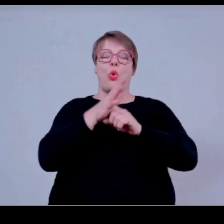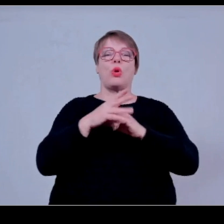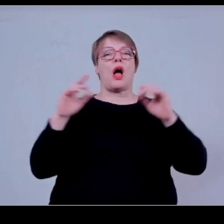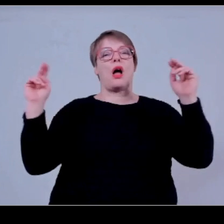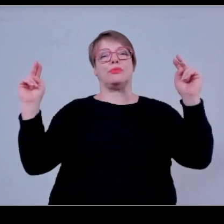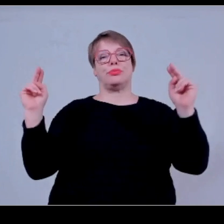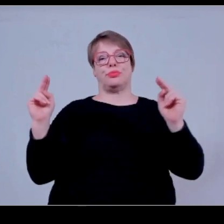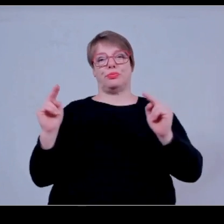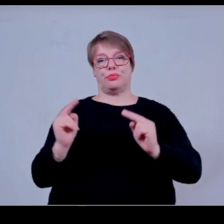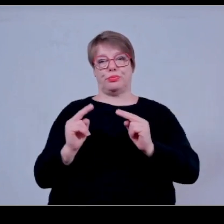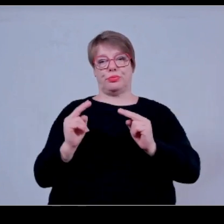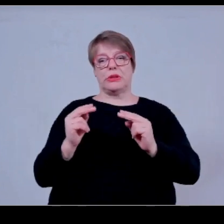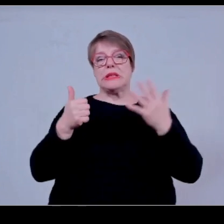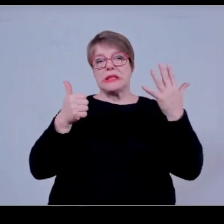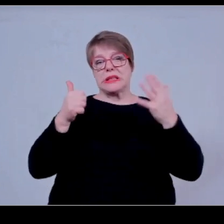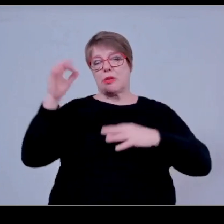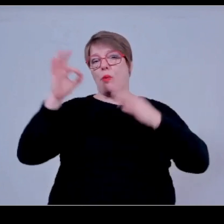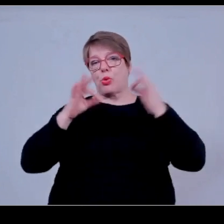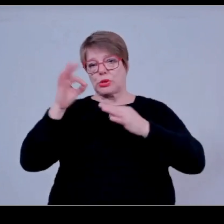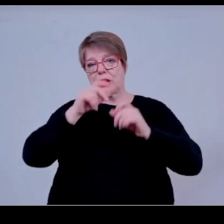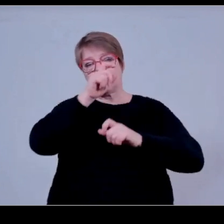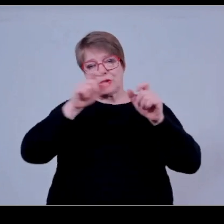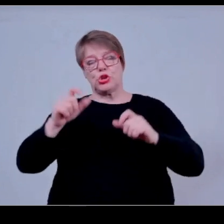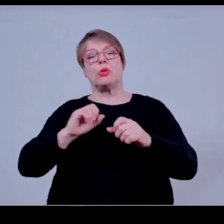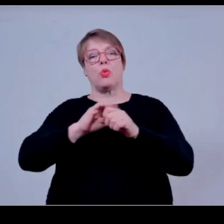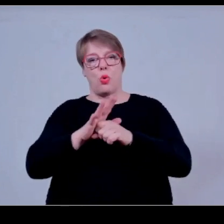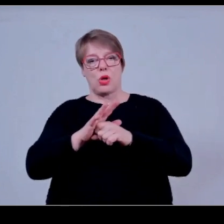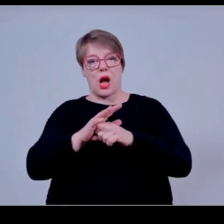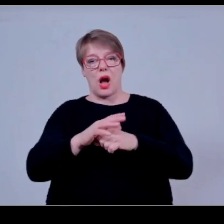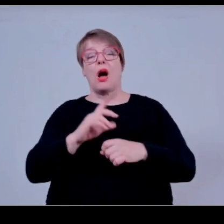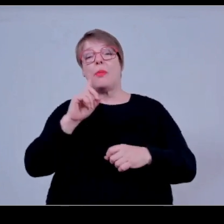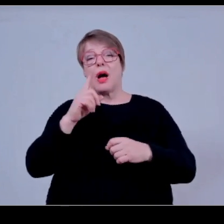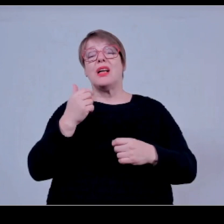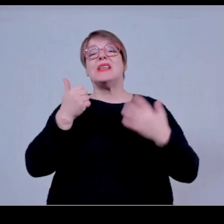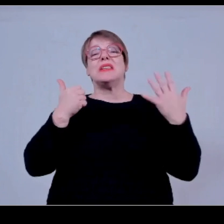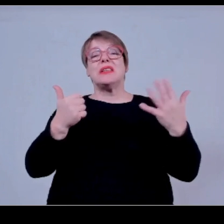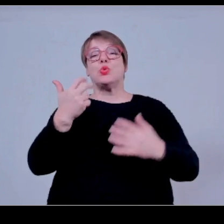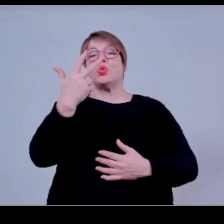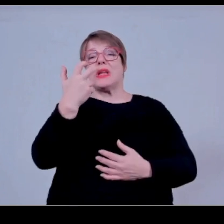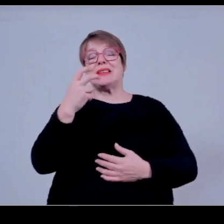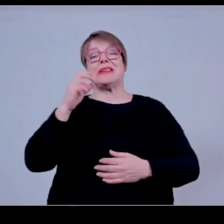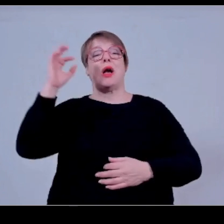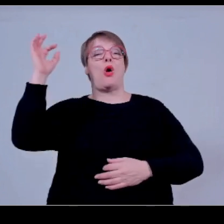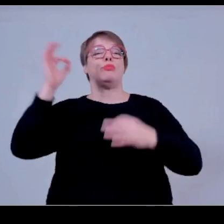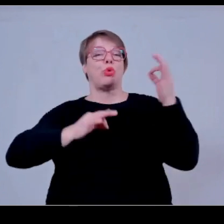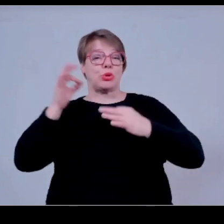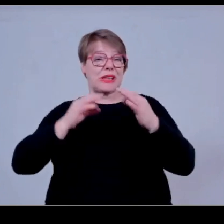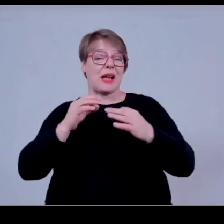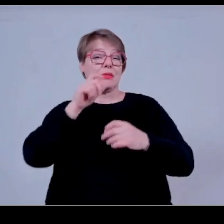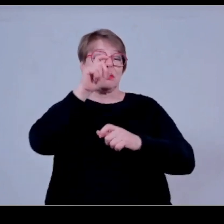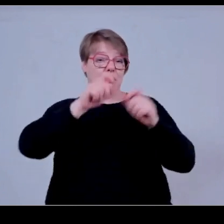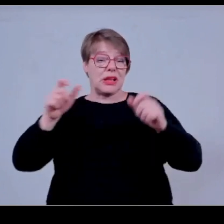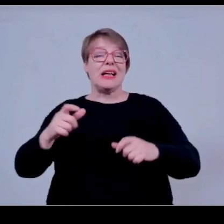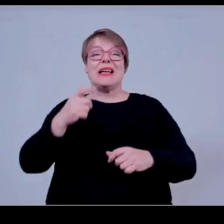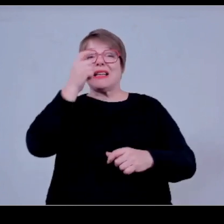Containments in eine Frage der Protection, also der Schutzes der vulnerablen Gruppen inzwischen gekommen. Und Schutz heißt Krankenhäuser,